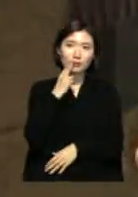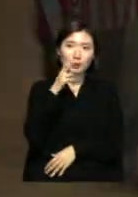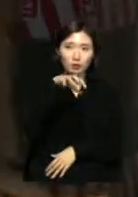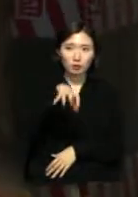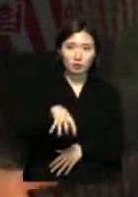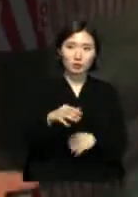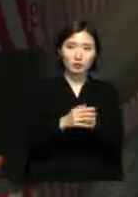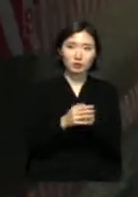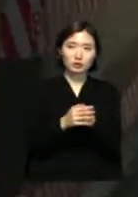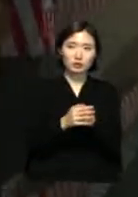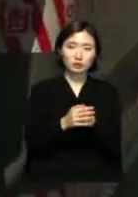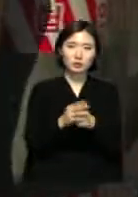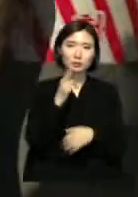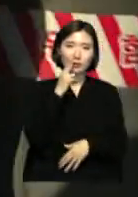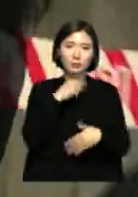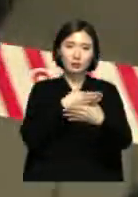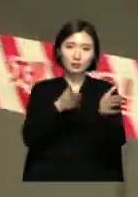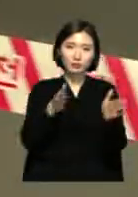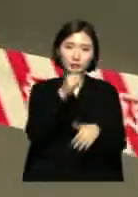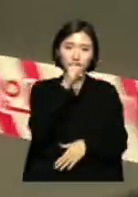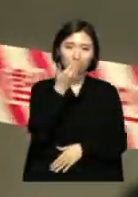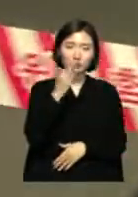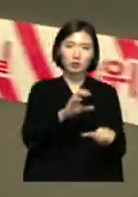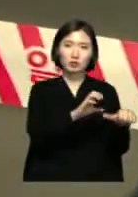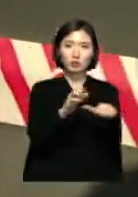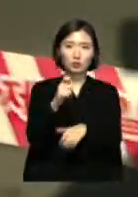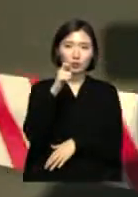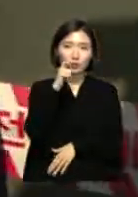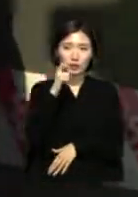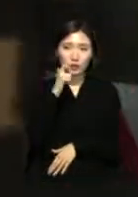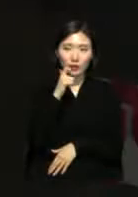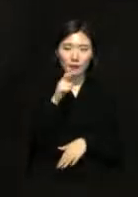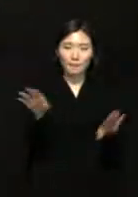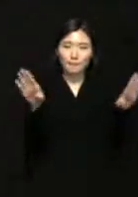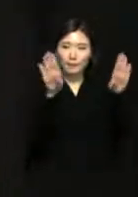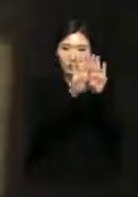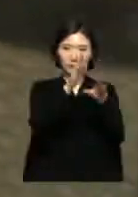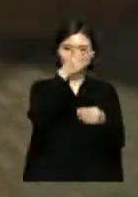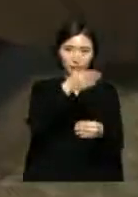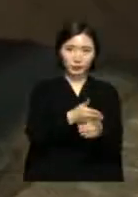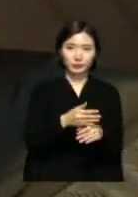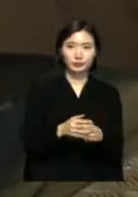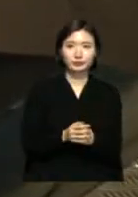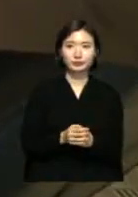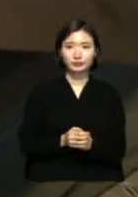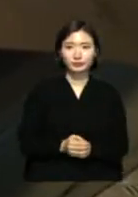이렇게 흡연 부스가 마련되어 있지만 이용을 하지 못하게 띠를 둘러놓고 있는 상태입니다.